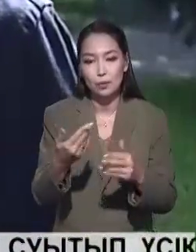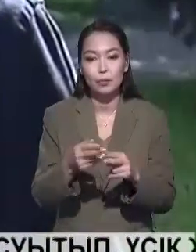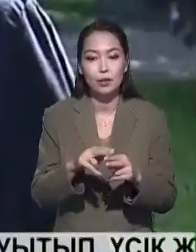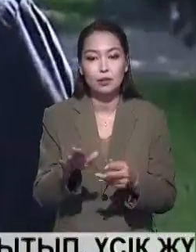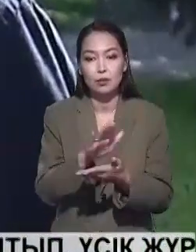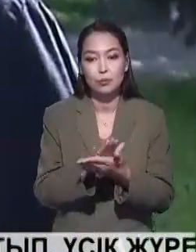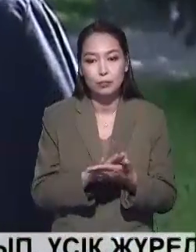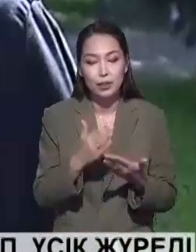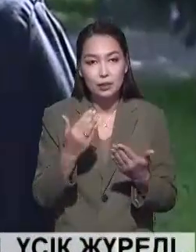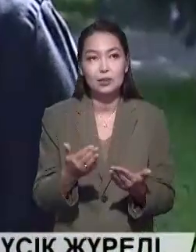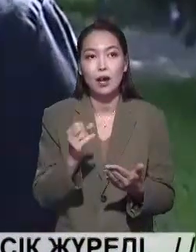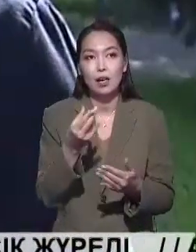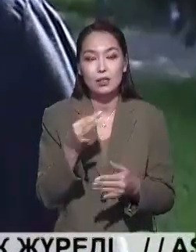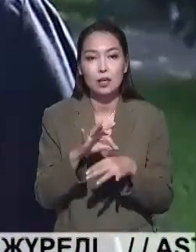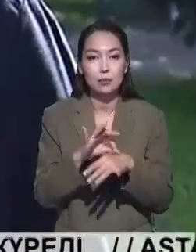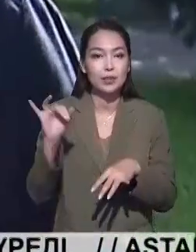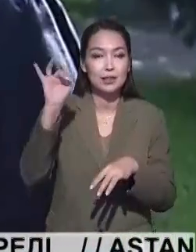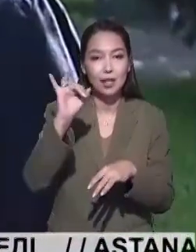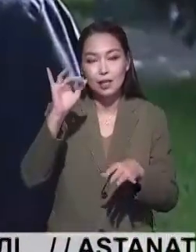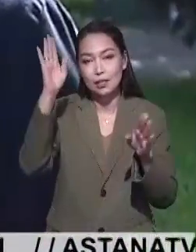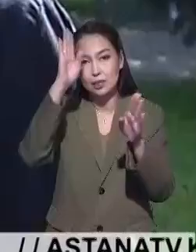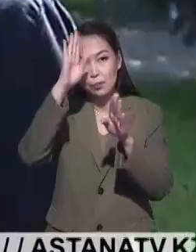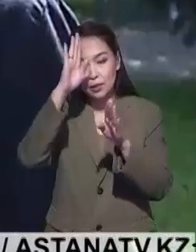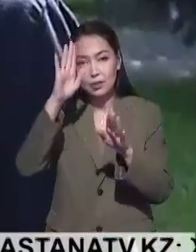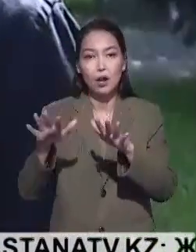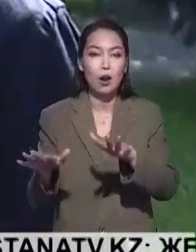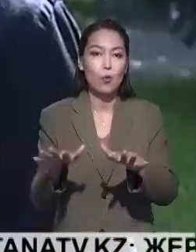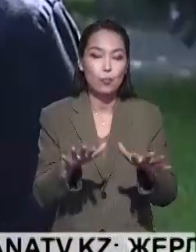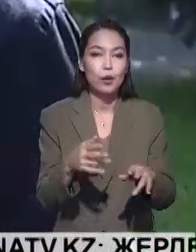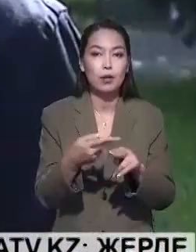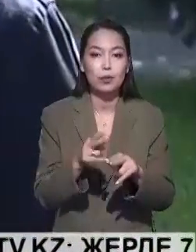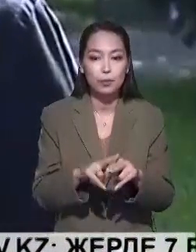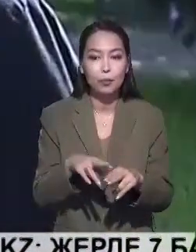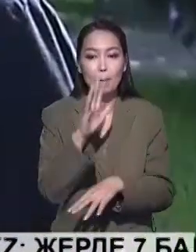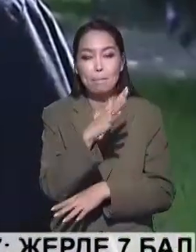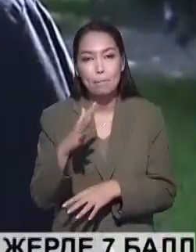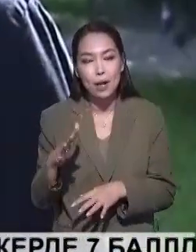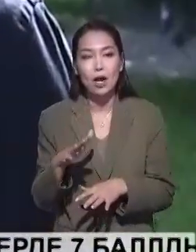экологиялық акцияның аясында тарихи, табиғи объектілерде, осындай парктерде,